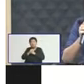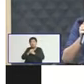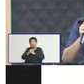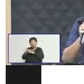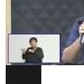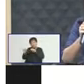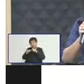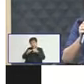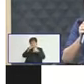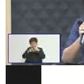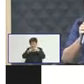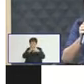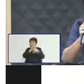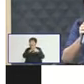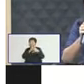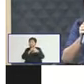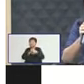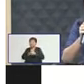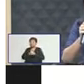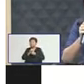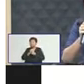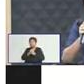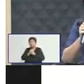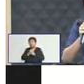refugee screening mechanisms